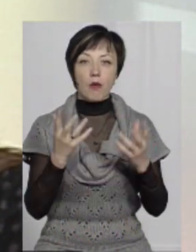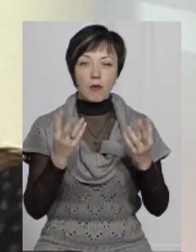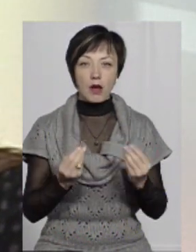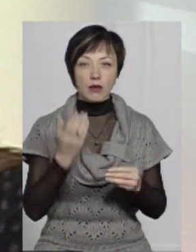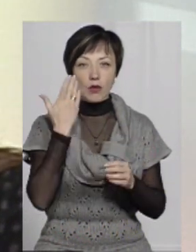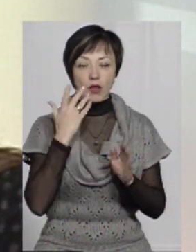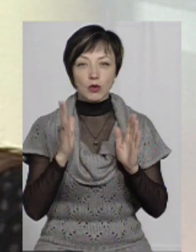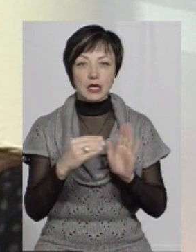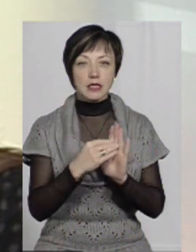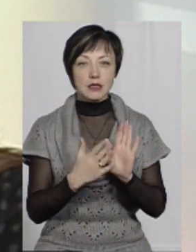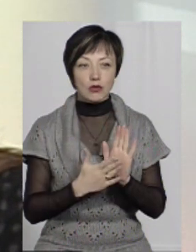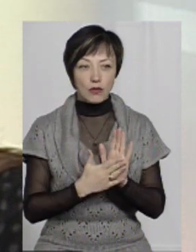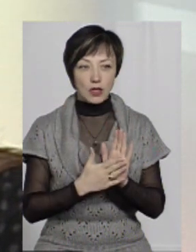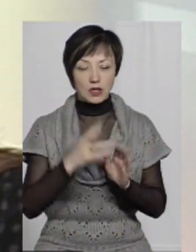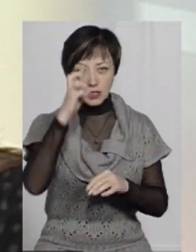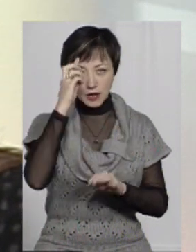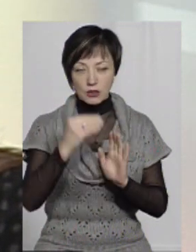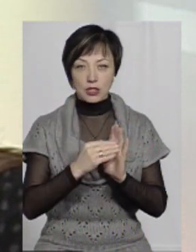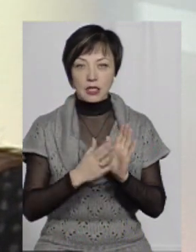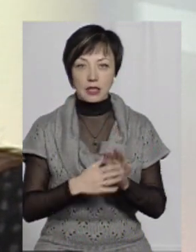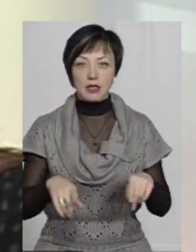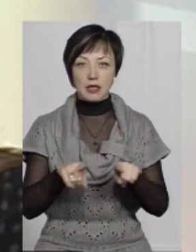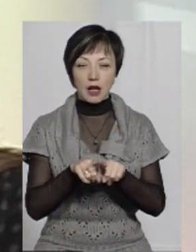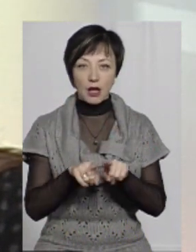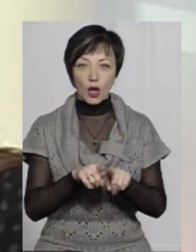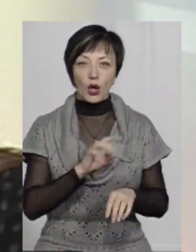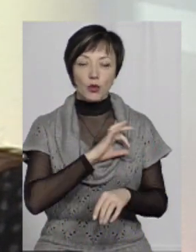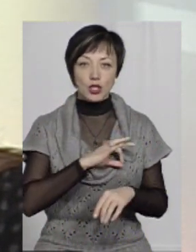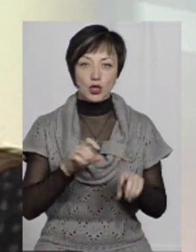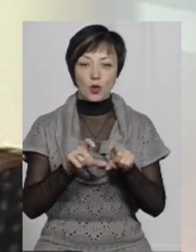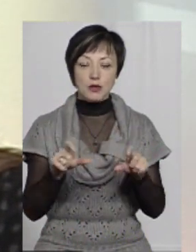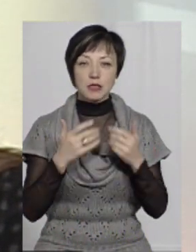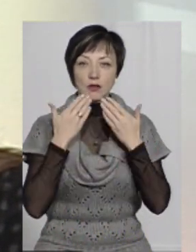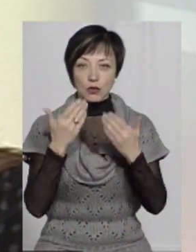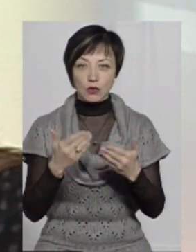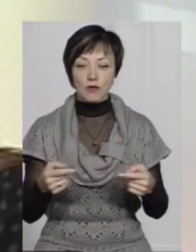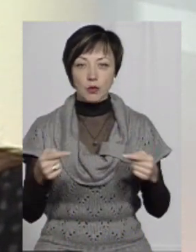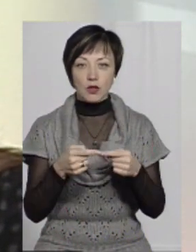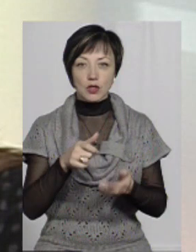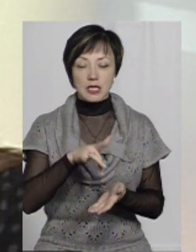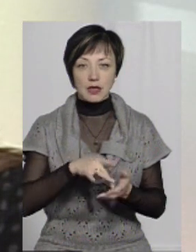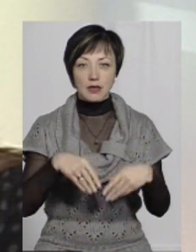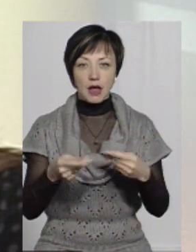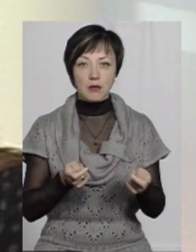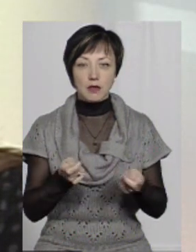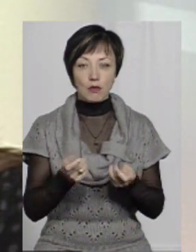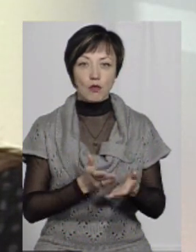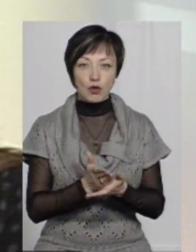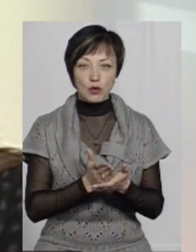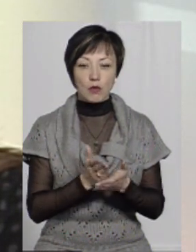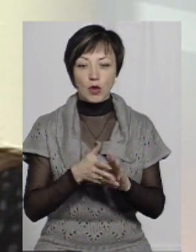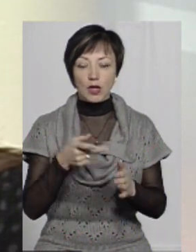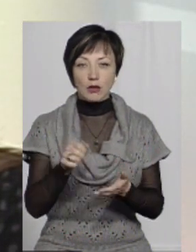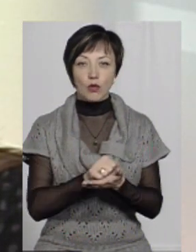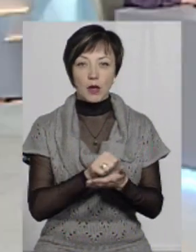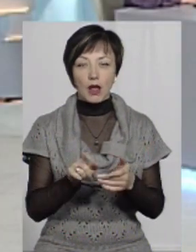моменту того, як вона буде зареєстрована. Державну реєстрацію таких юридичних осіб можна звернутися або, відповідно, до Центру надання адміністративних послуг і